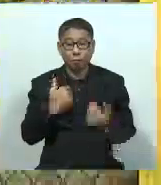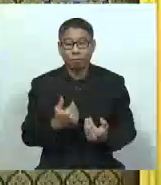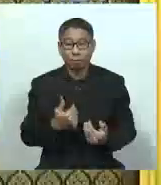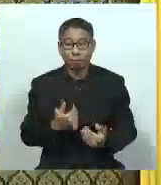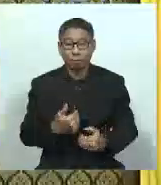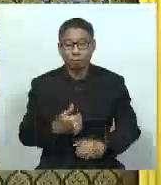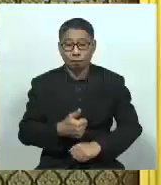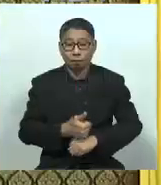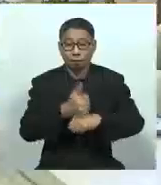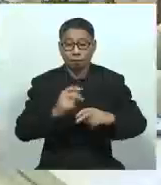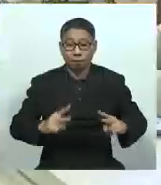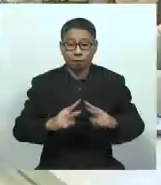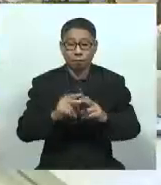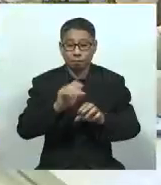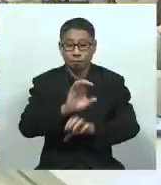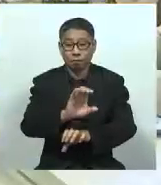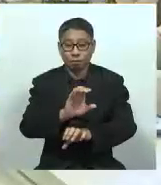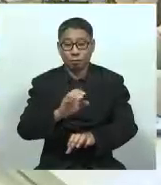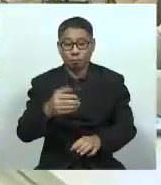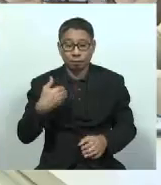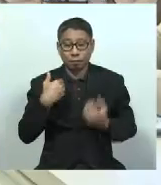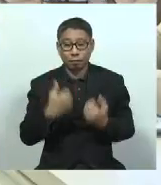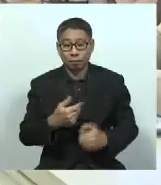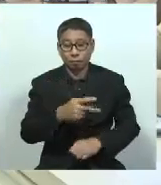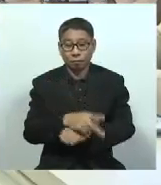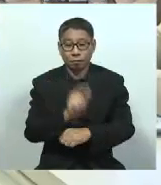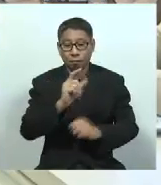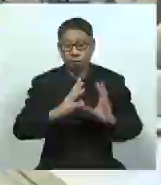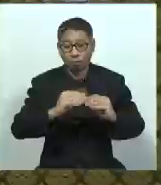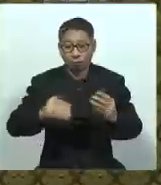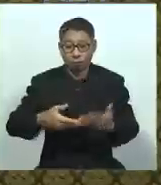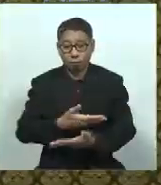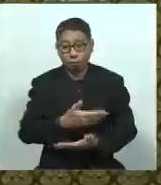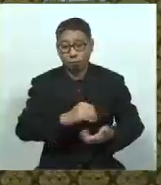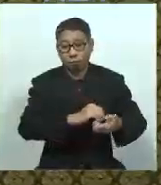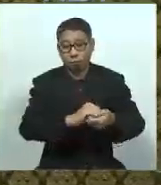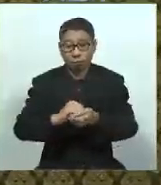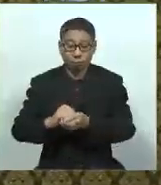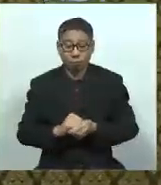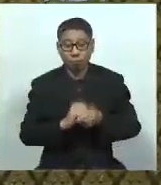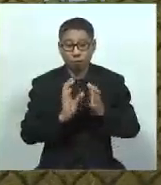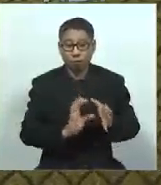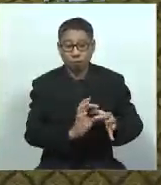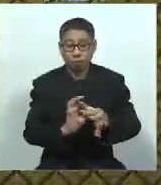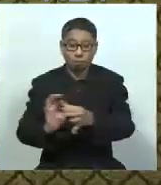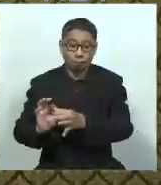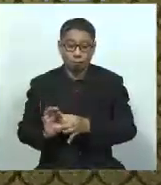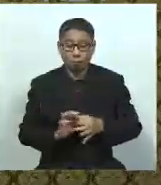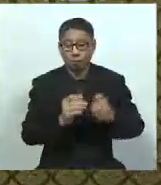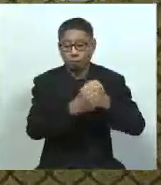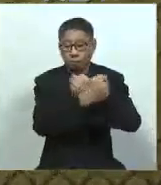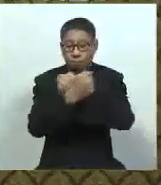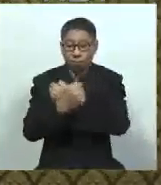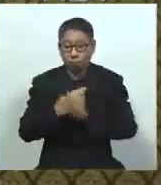พลเอกอนุพงษ์เผ่าจินดารัฐมนตรีว่าการกระทรวงมหาดไทยเป็นประธานการประชุมเพื่อบูรณาการกับหน่วยงานที่เกี่ยวข้องในการป้